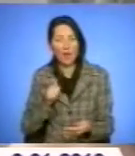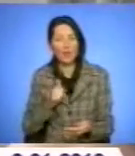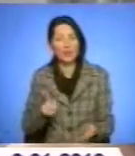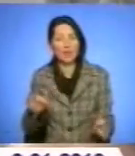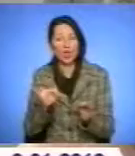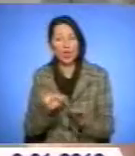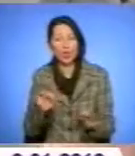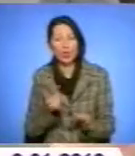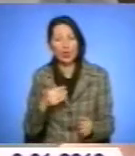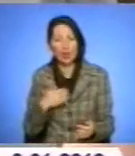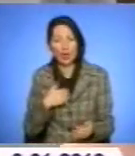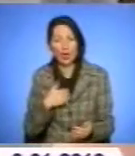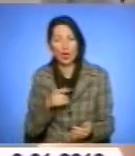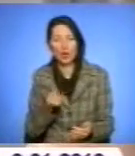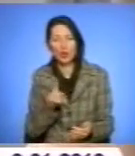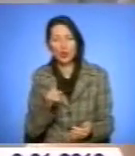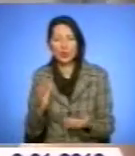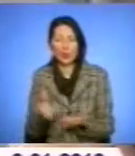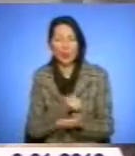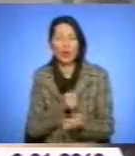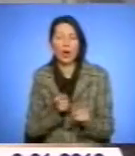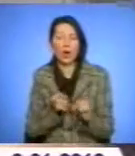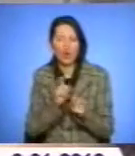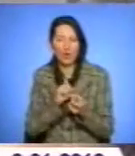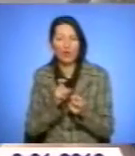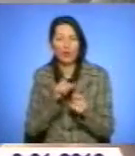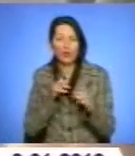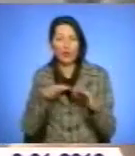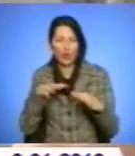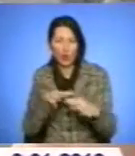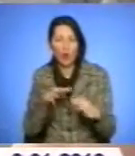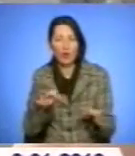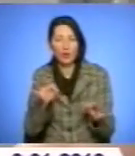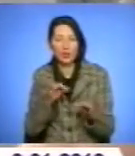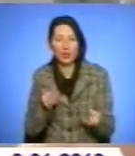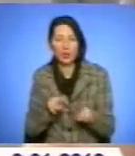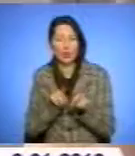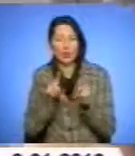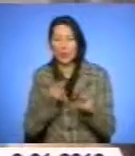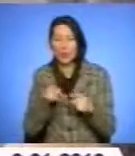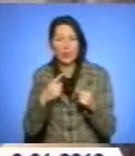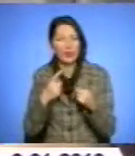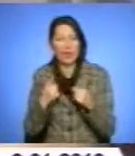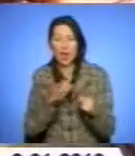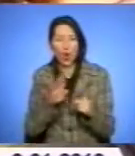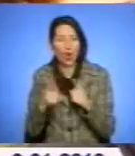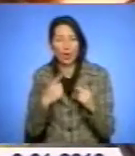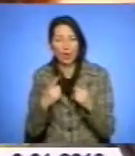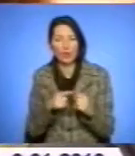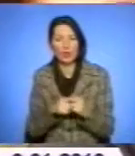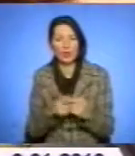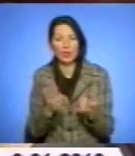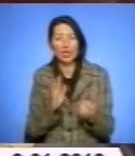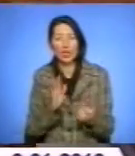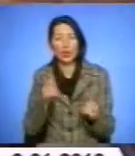ніколи, що я десь там щось здобував, воював чи що, на ту тему ніколи він зі мною не говорив. Скільки